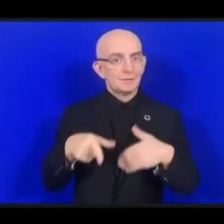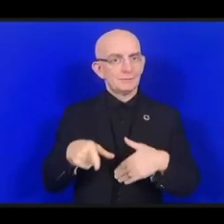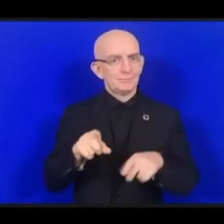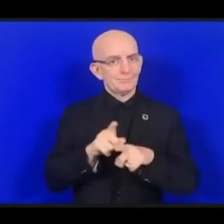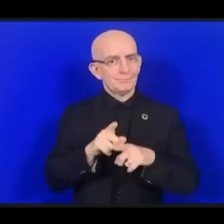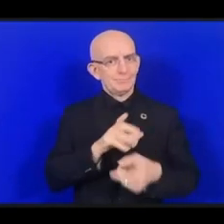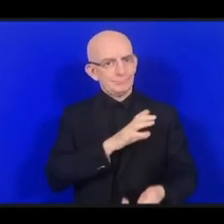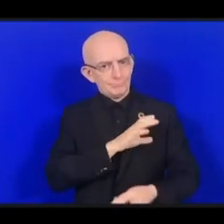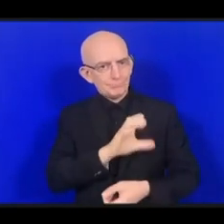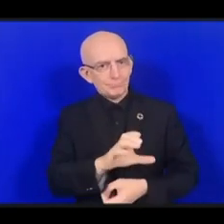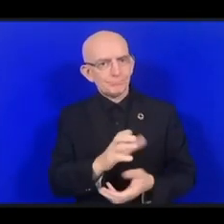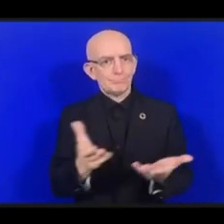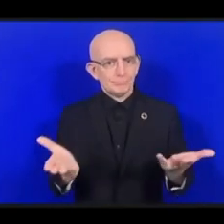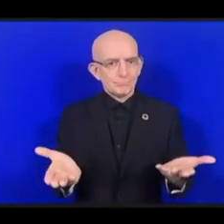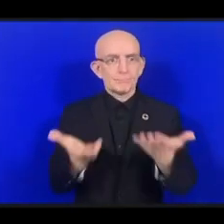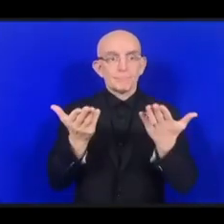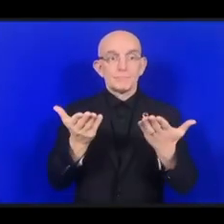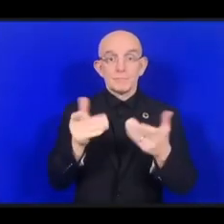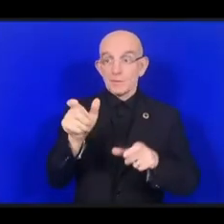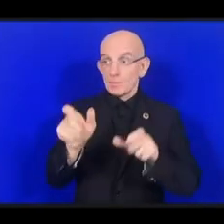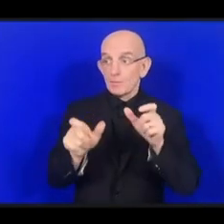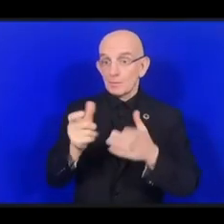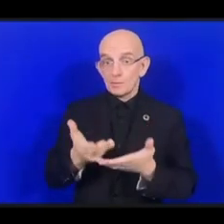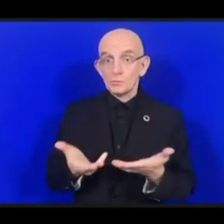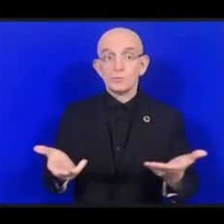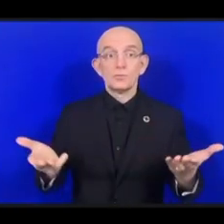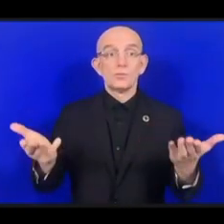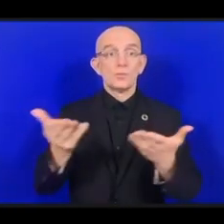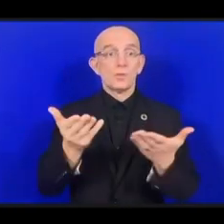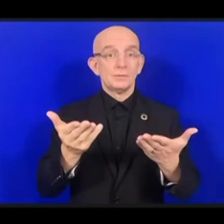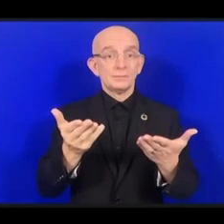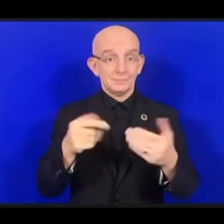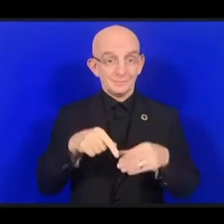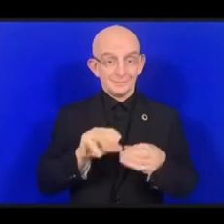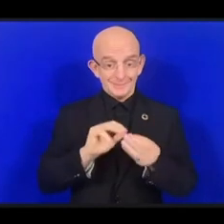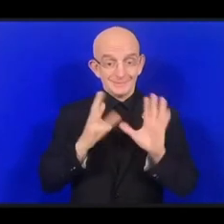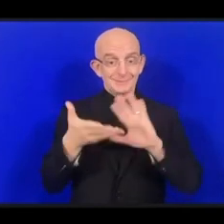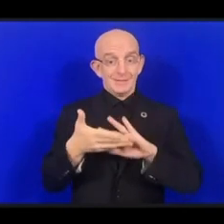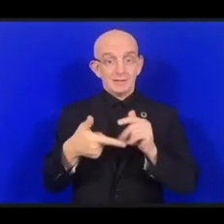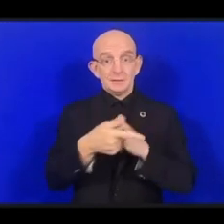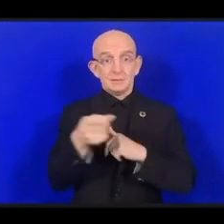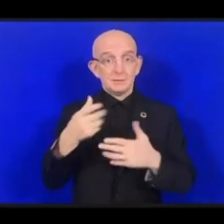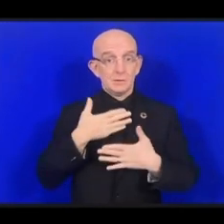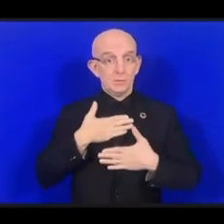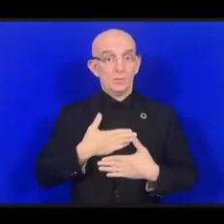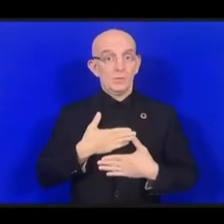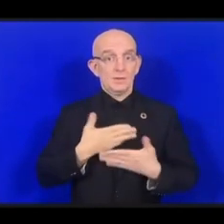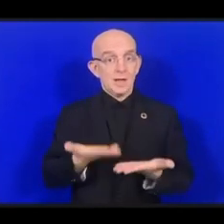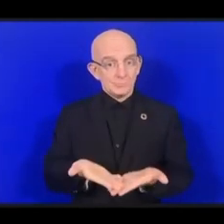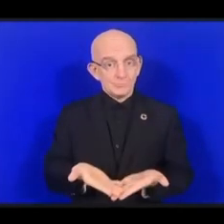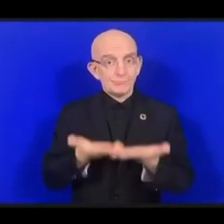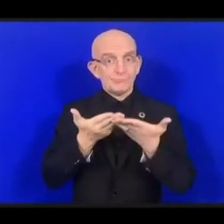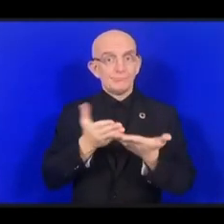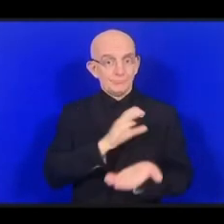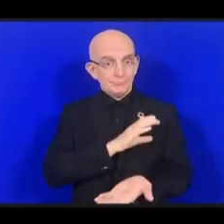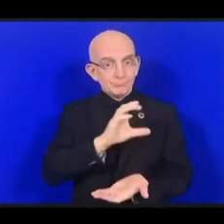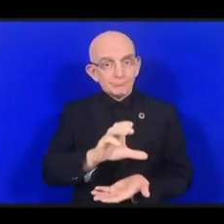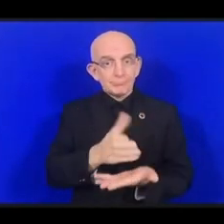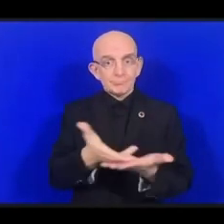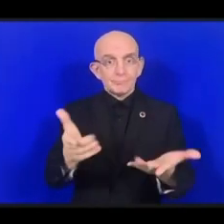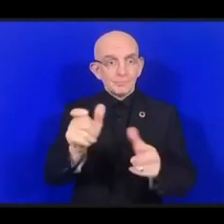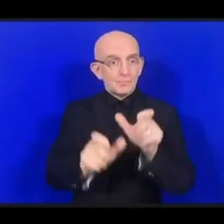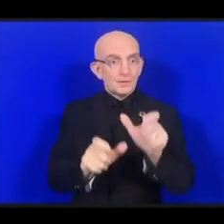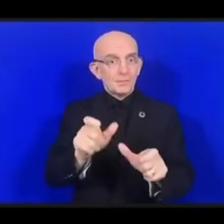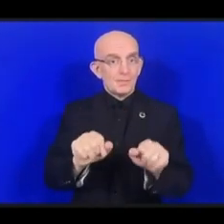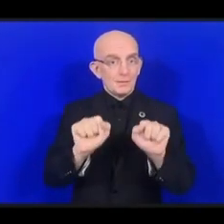الناس كل شيء في هذا العالم يتكون من روابط كل حياه في هذا